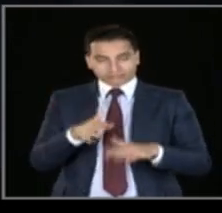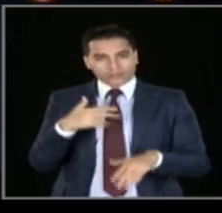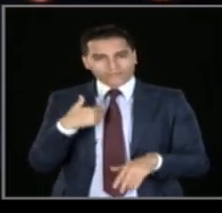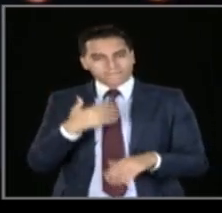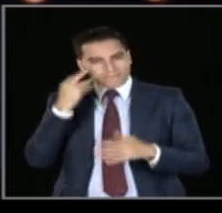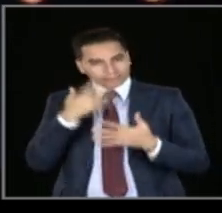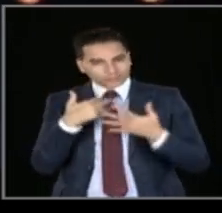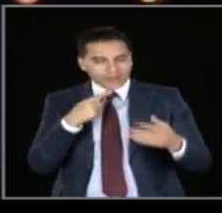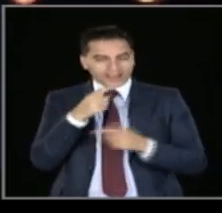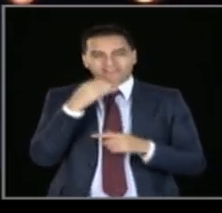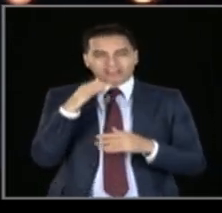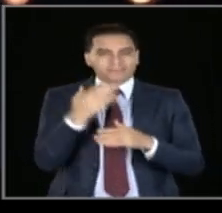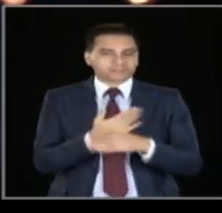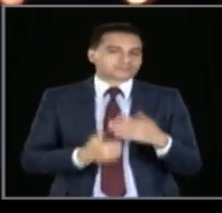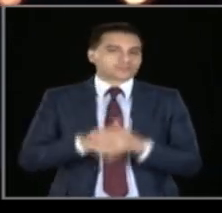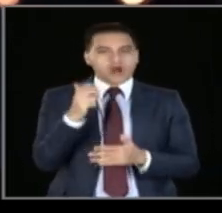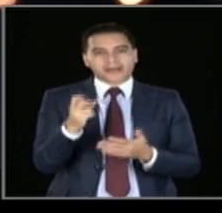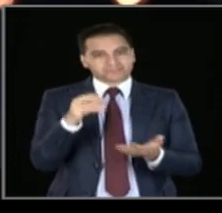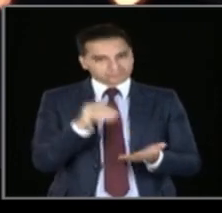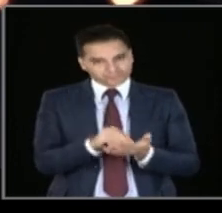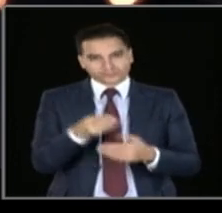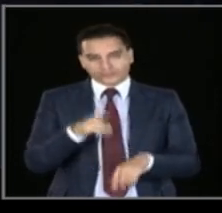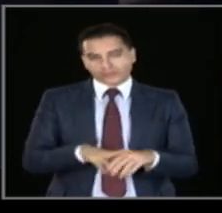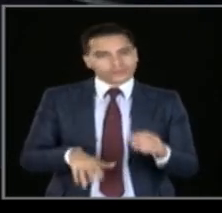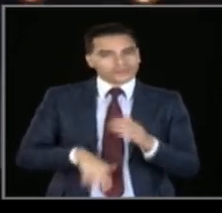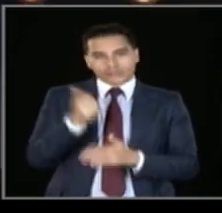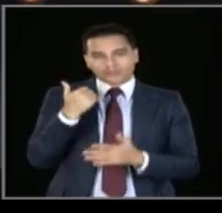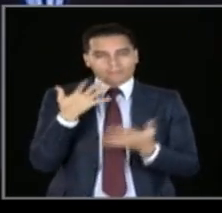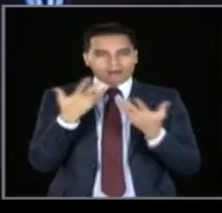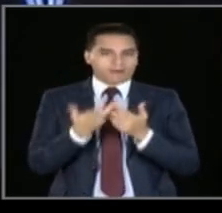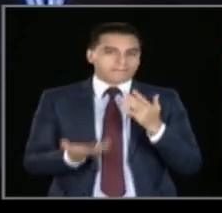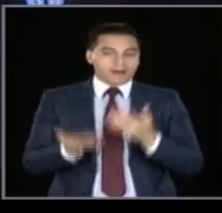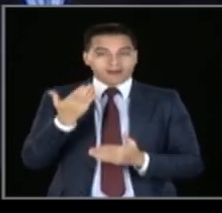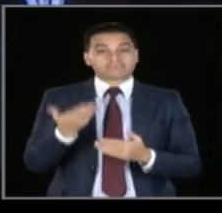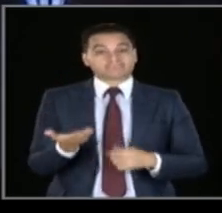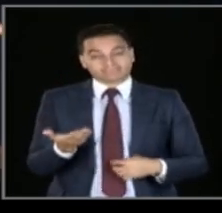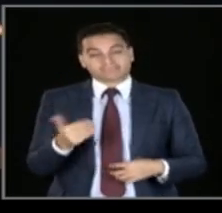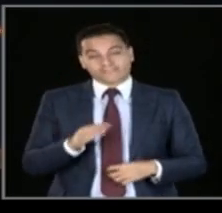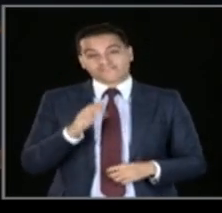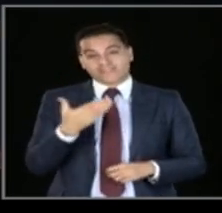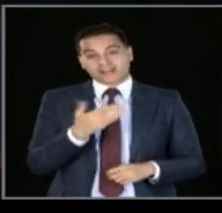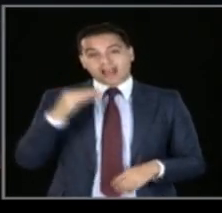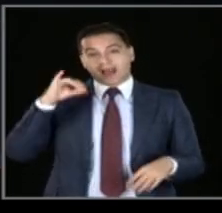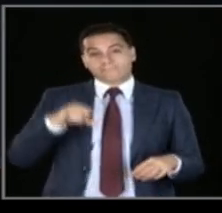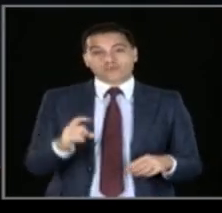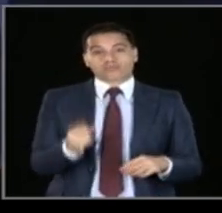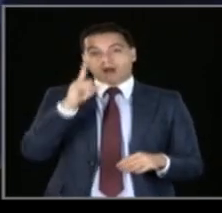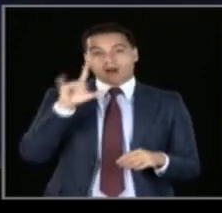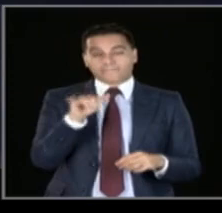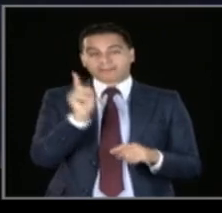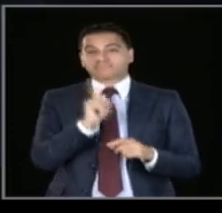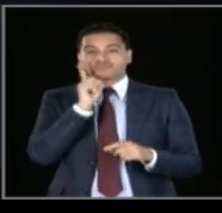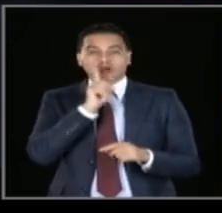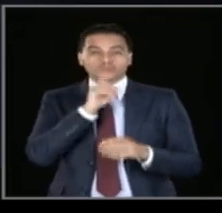قدرت احسم الهدف الذهبي عشان ناخد ال 25 نقطه ونفرق بالسكور ابي مش عايزين يودعوا